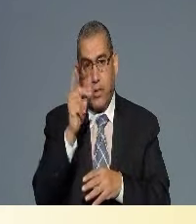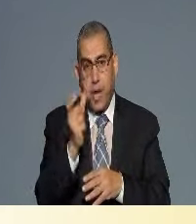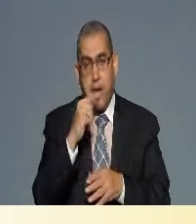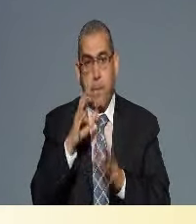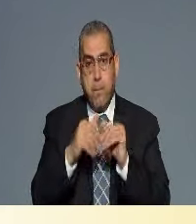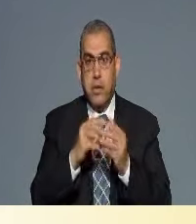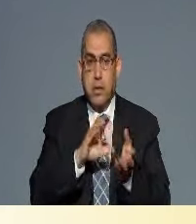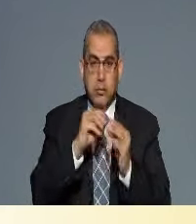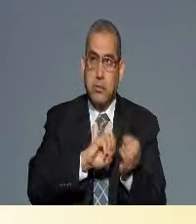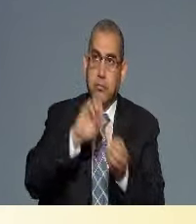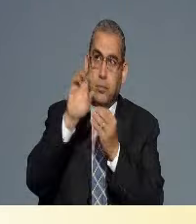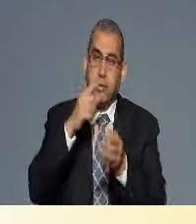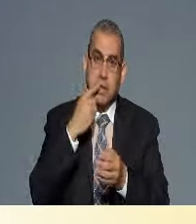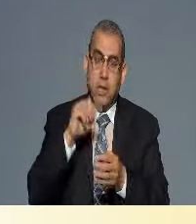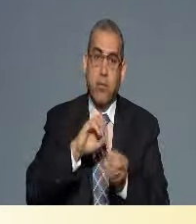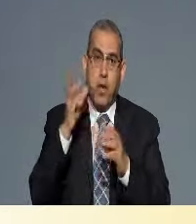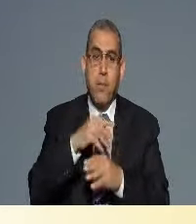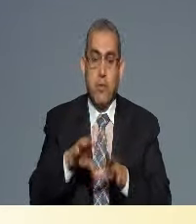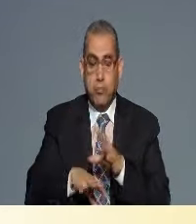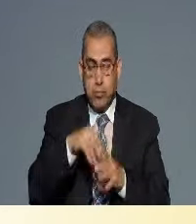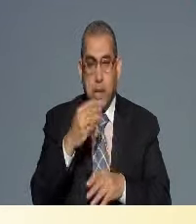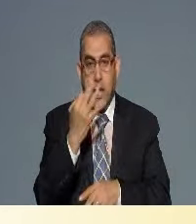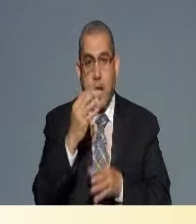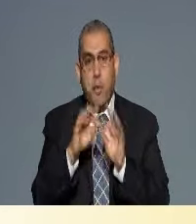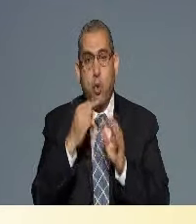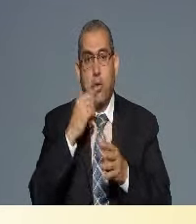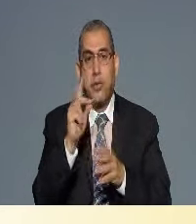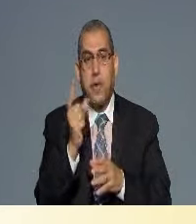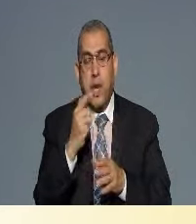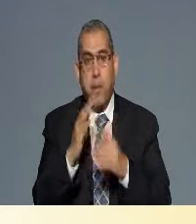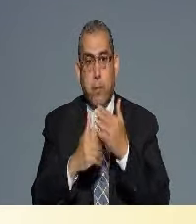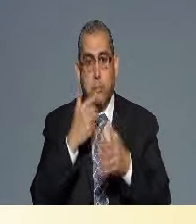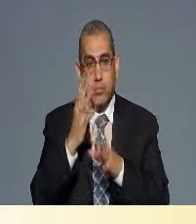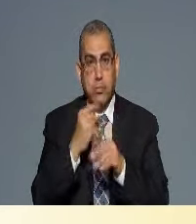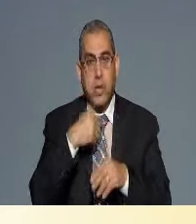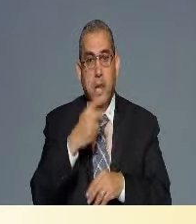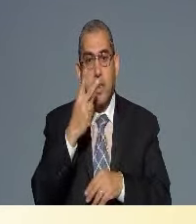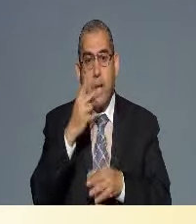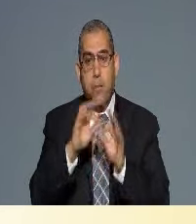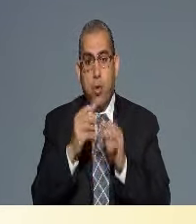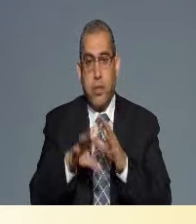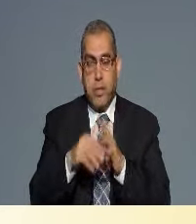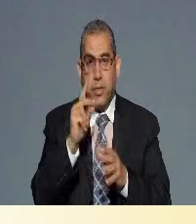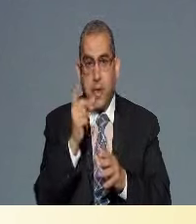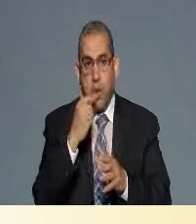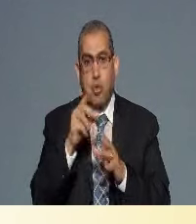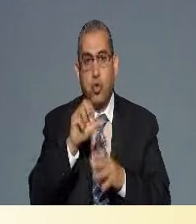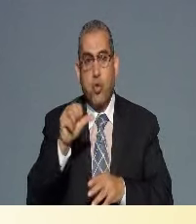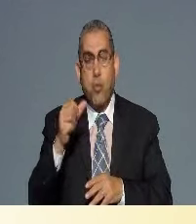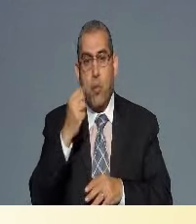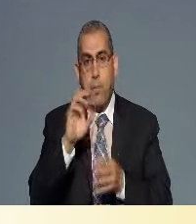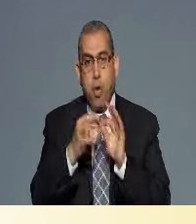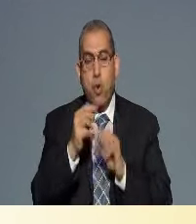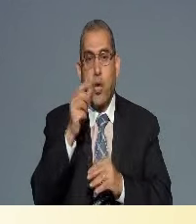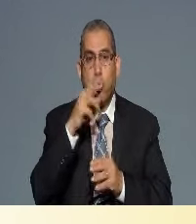بتصدرهم سنويا وبتنتج 3 مليون طن وبنستهلك إحنا حوالي 2 مليون طن، بنتكلم عن 900 مليون دولار إحلال